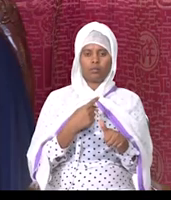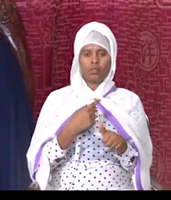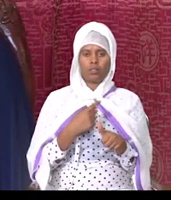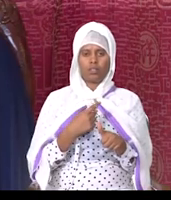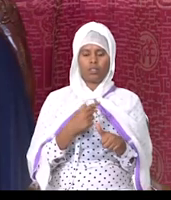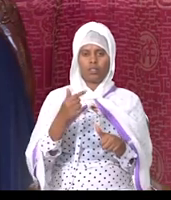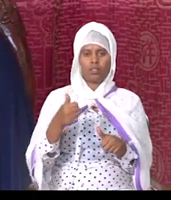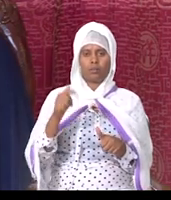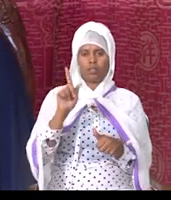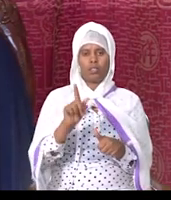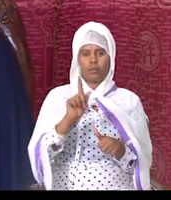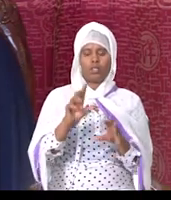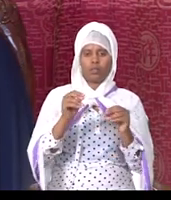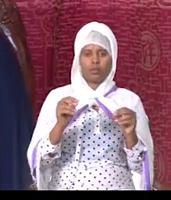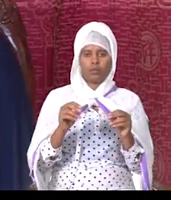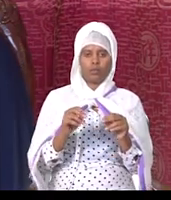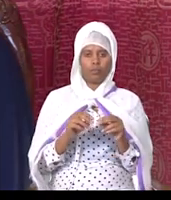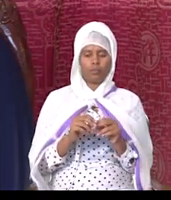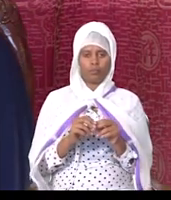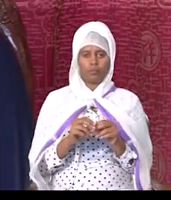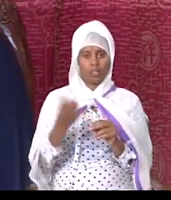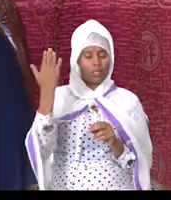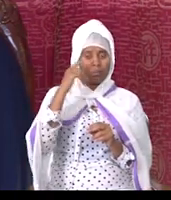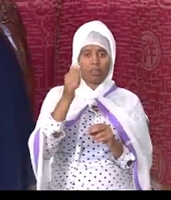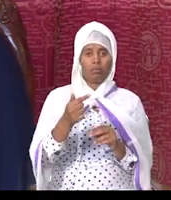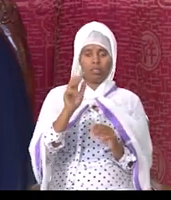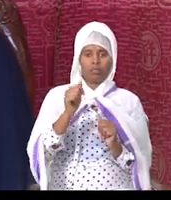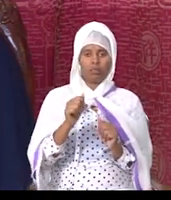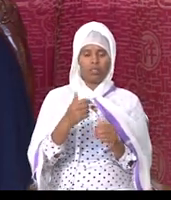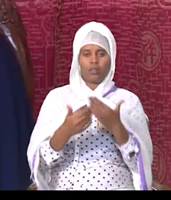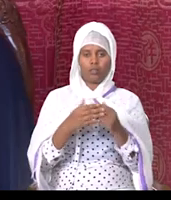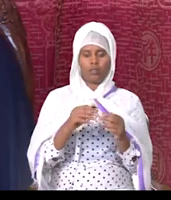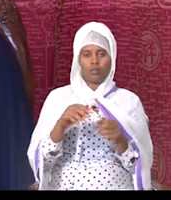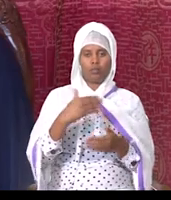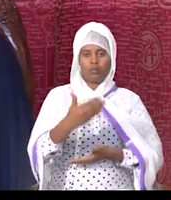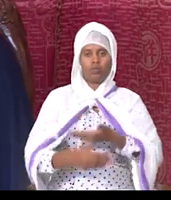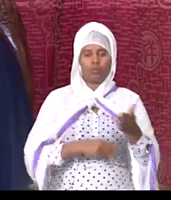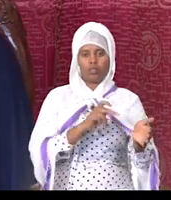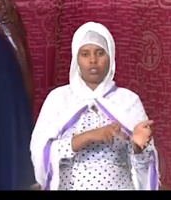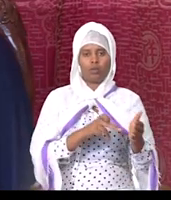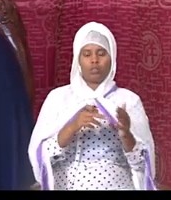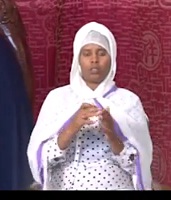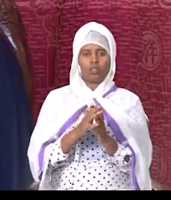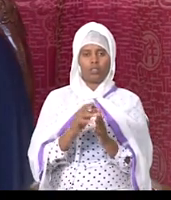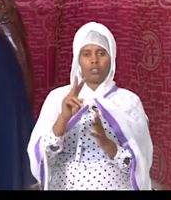قدم تنبيته نبيات المفصامي مالتي اذ قال اذا دما ام مزمور داويت